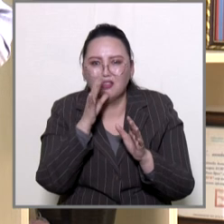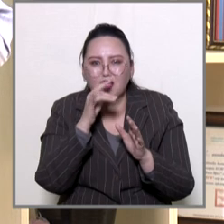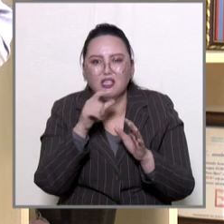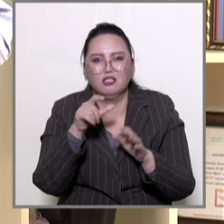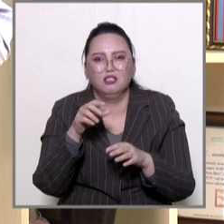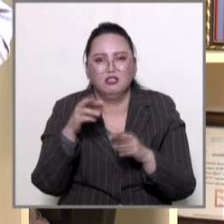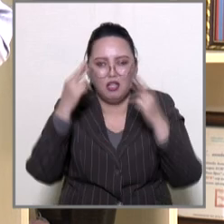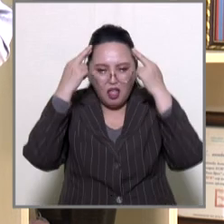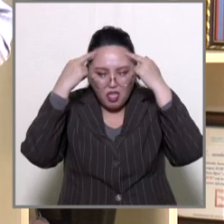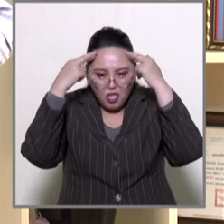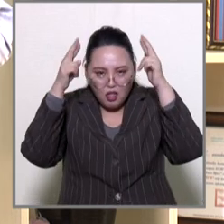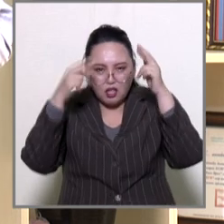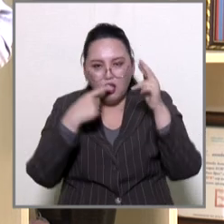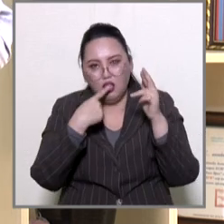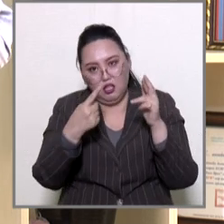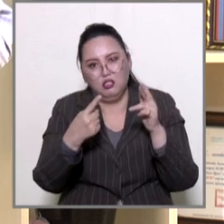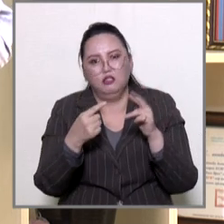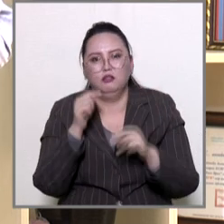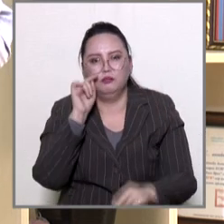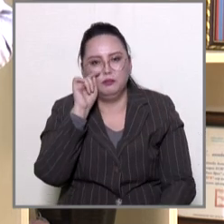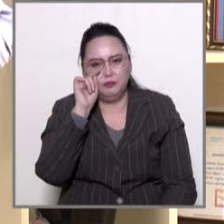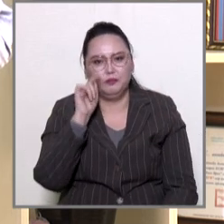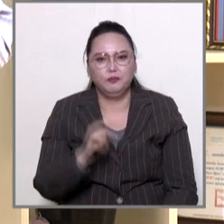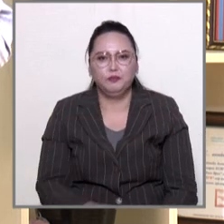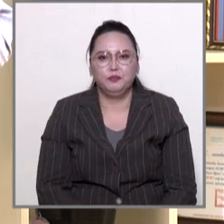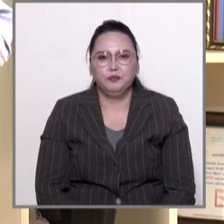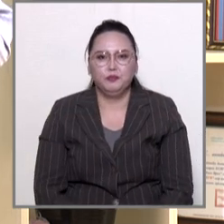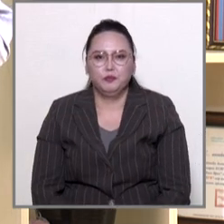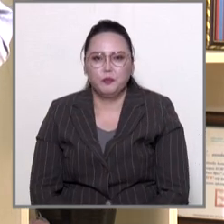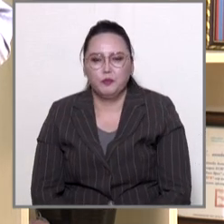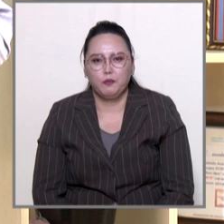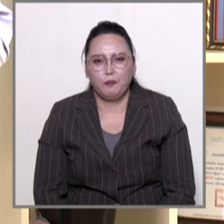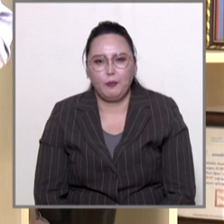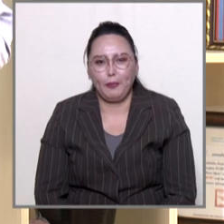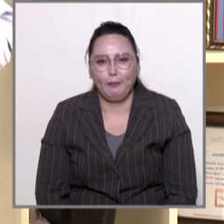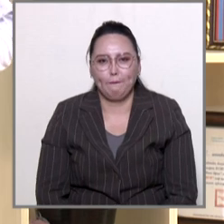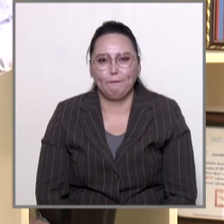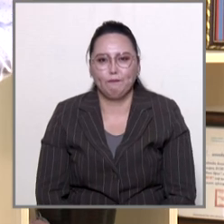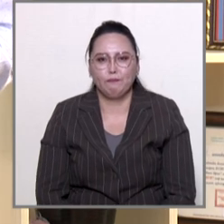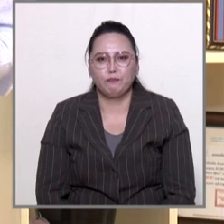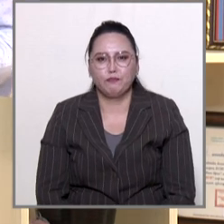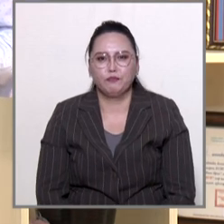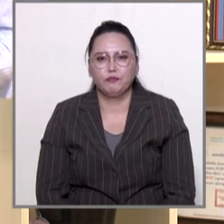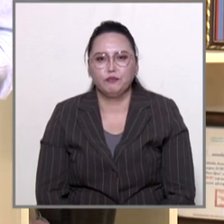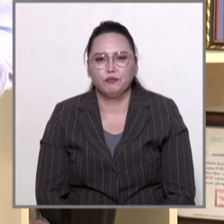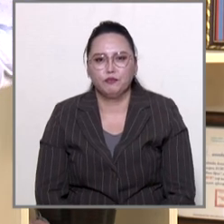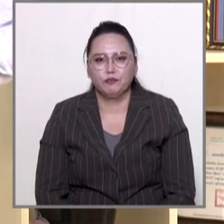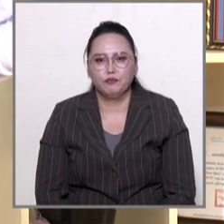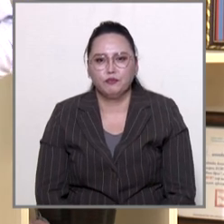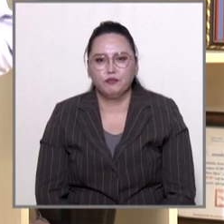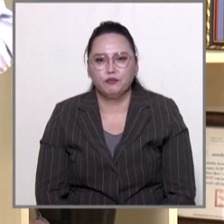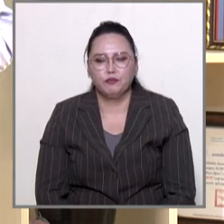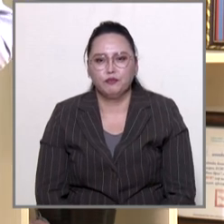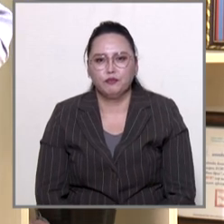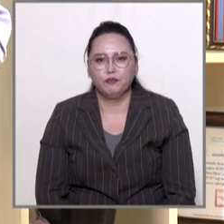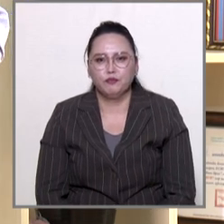энэ хөгшин зүнэг цувж явахгүй яах гэж чихэлдэж явсан юм болоо гэсэн тэр бодол дотроос гарч ирсэн үг байгаа. Энийг та